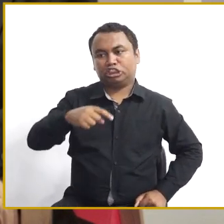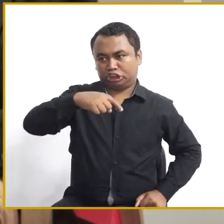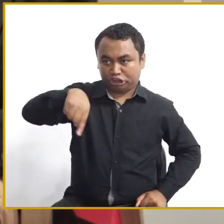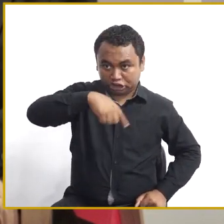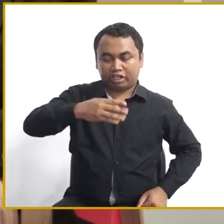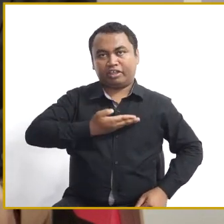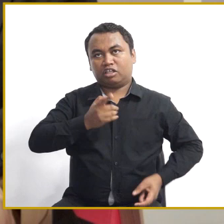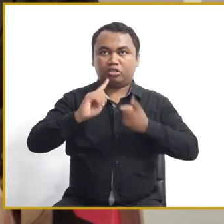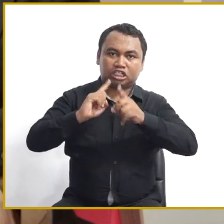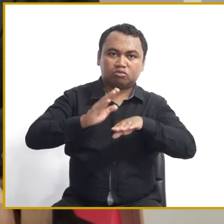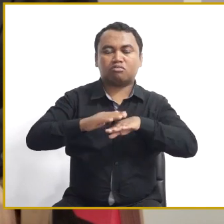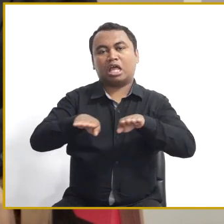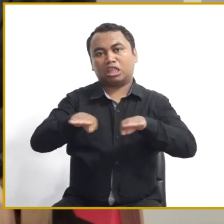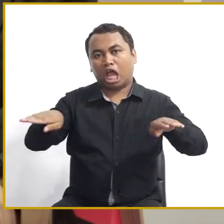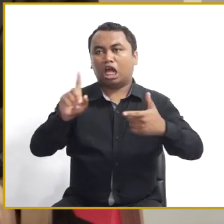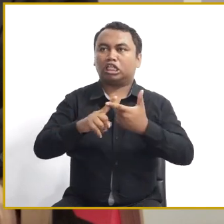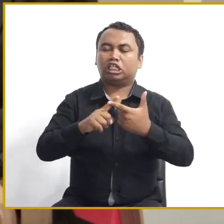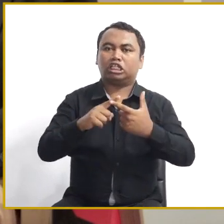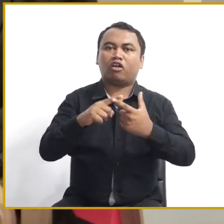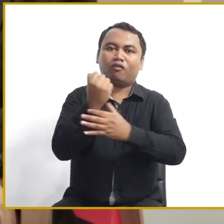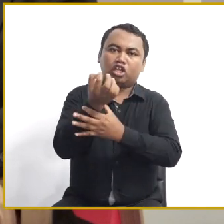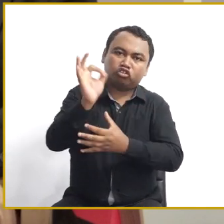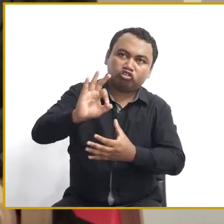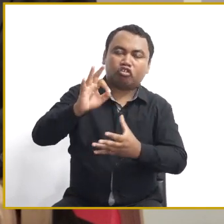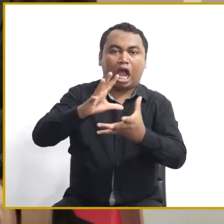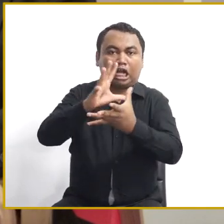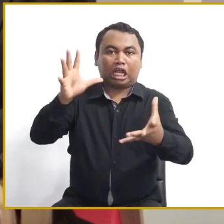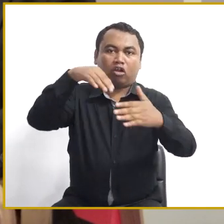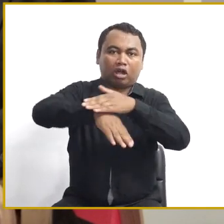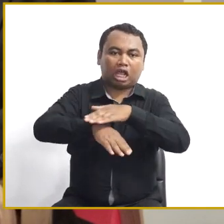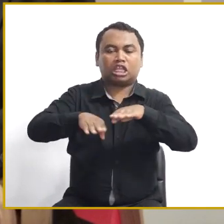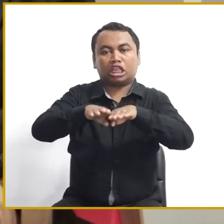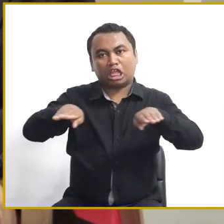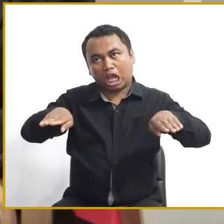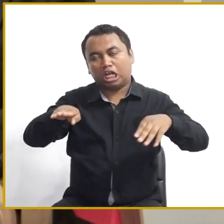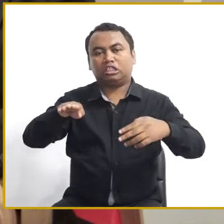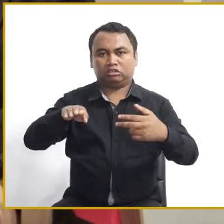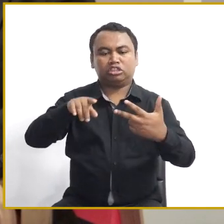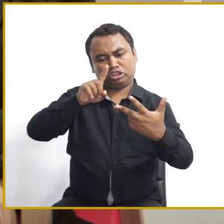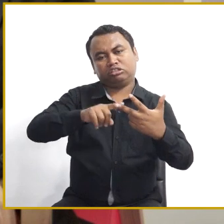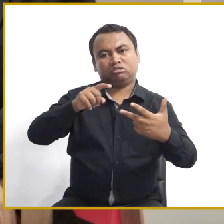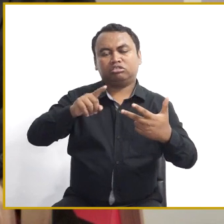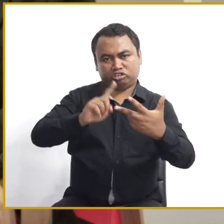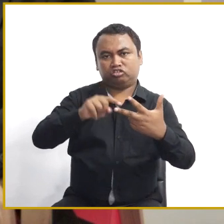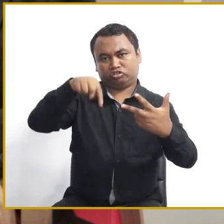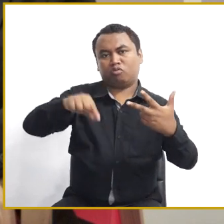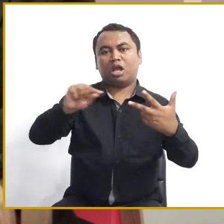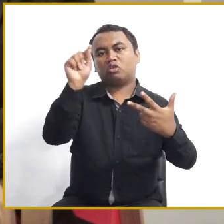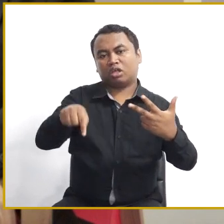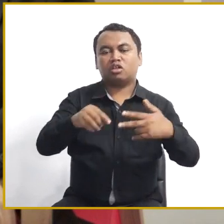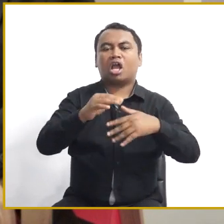ariana kibon'ny tany, ahoana indray ary ny fihezantsika an'ireo ariana anana Madagasikara ireo raha ohatra ka tsy resaka ihany koa